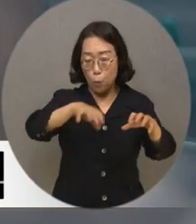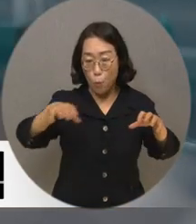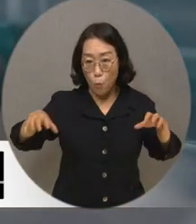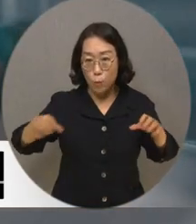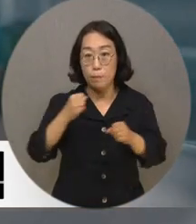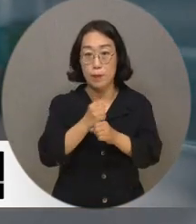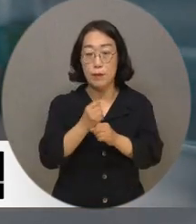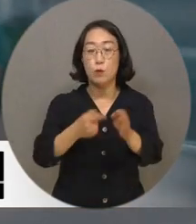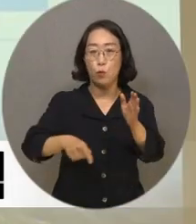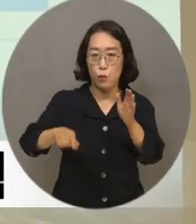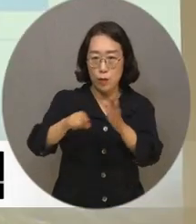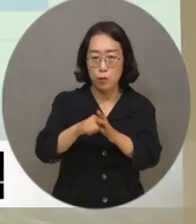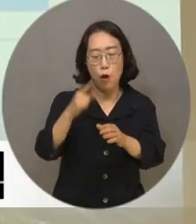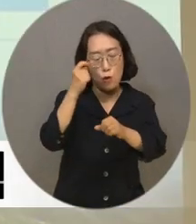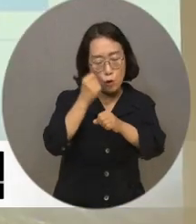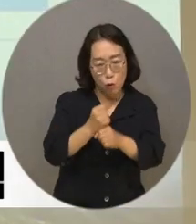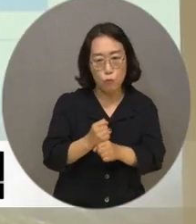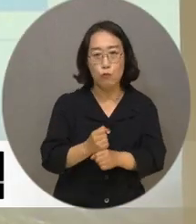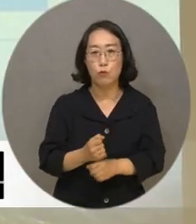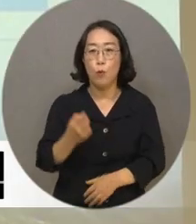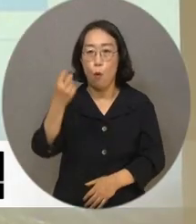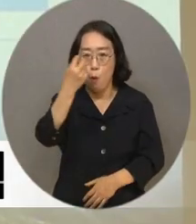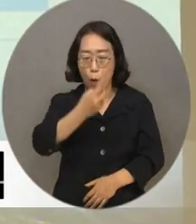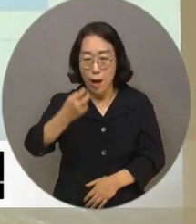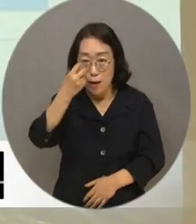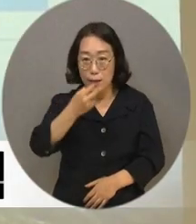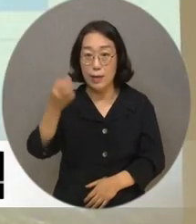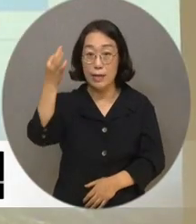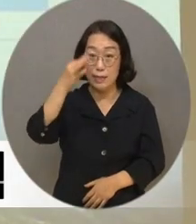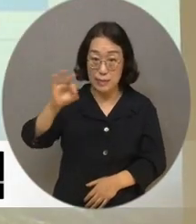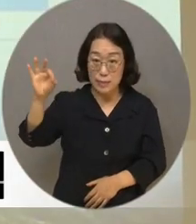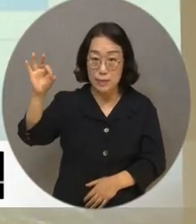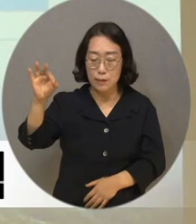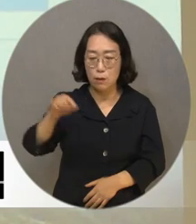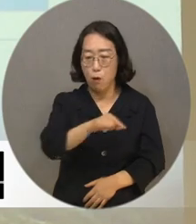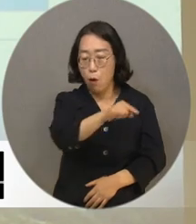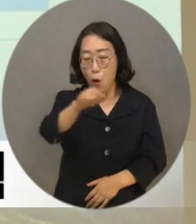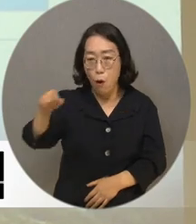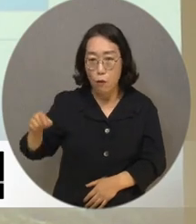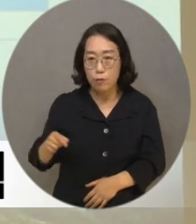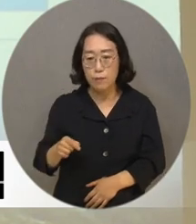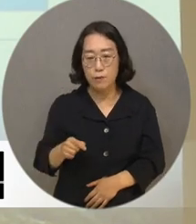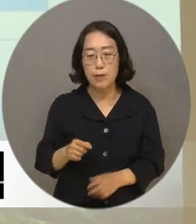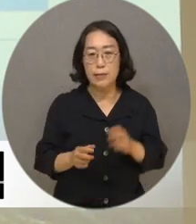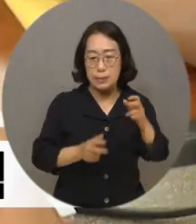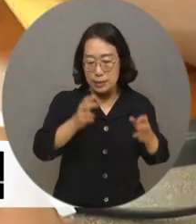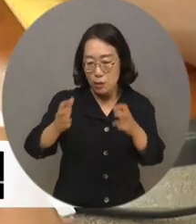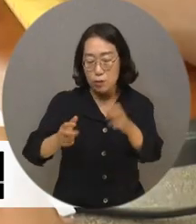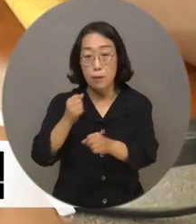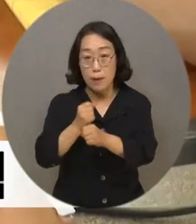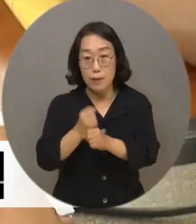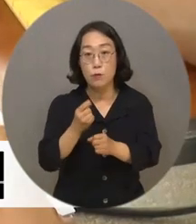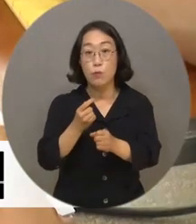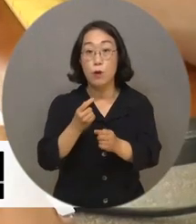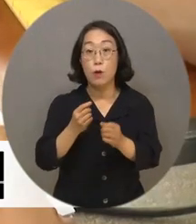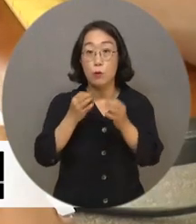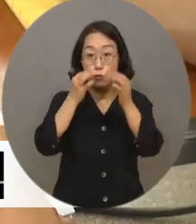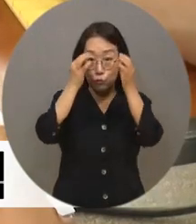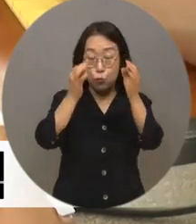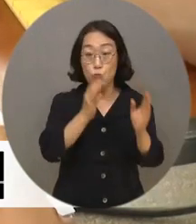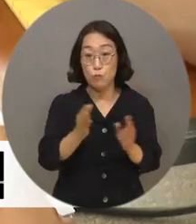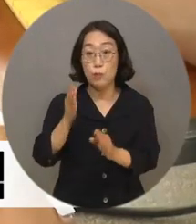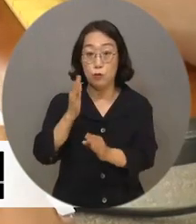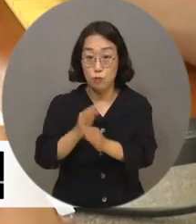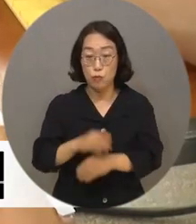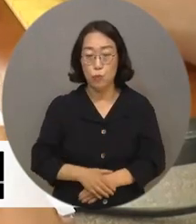연구 개발과 생산, 품질 관리, 인증 등 전주기 기반 시설을 구축하고 있으며 이를 중심으로